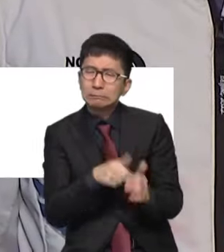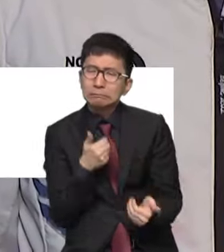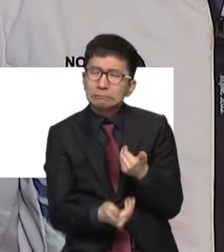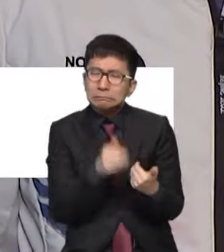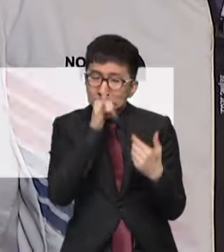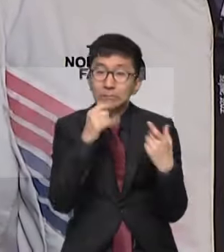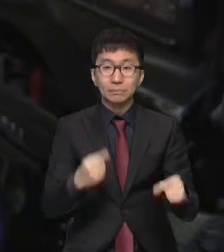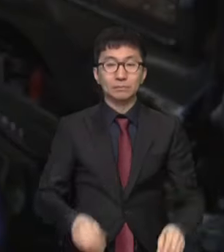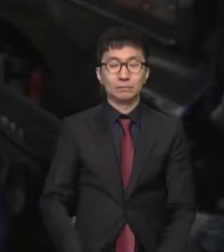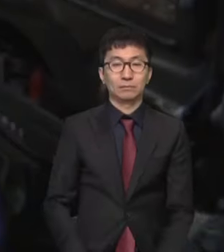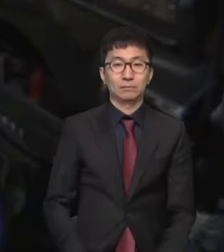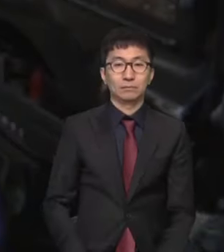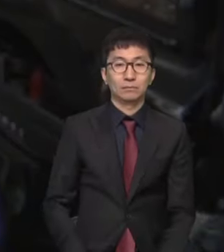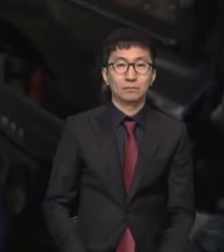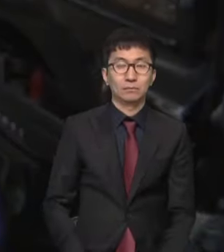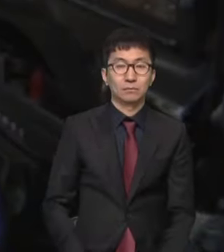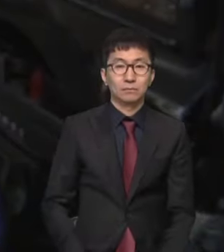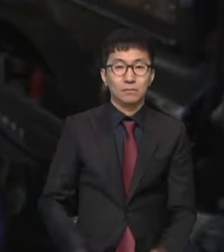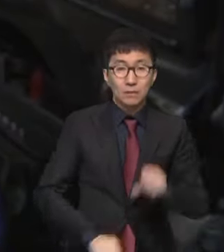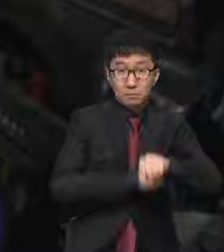않을 것니다